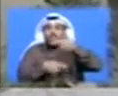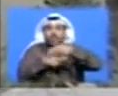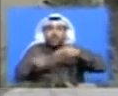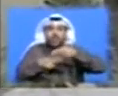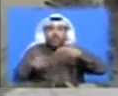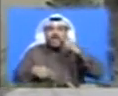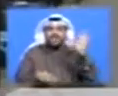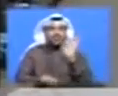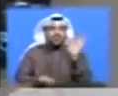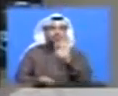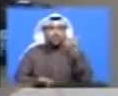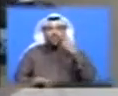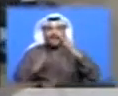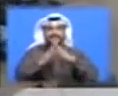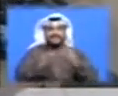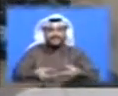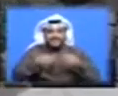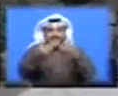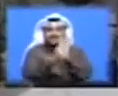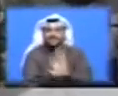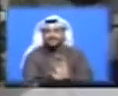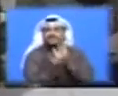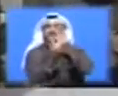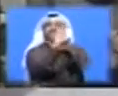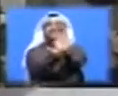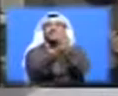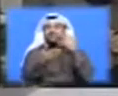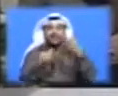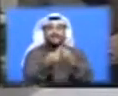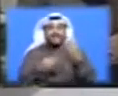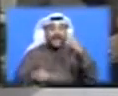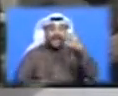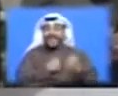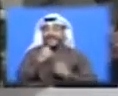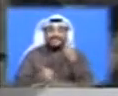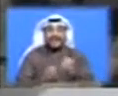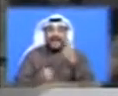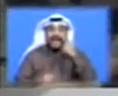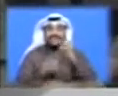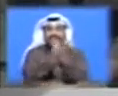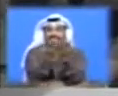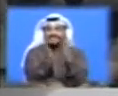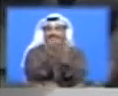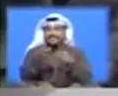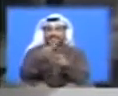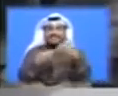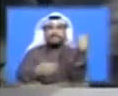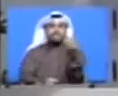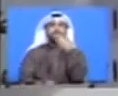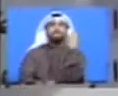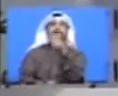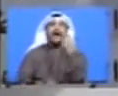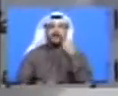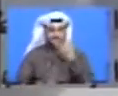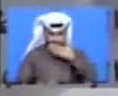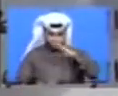مصر العربية بتكريم الوفد الكويتي المشارك في أنشطة وفعاليات معرض القاهرة الدولي للكتاب. طبعا